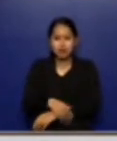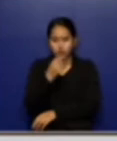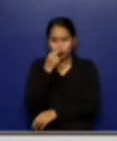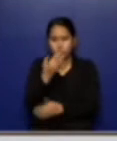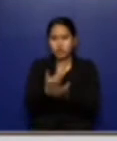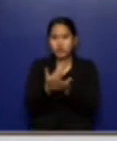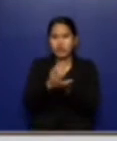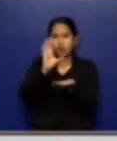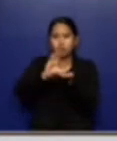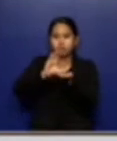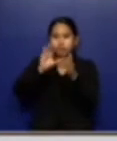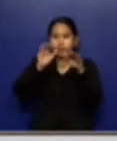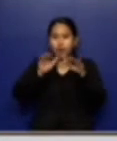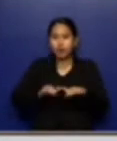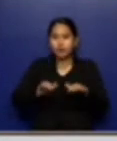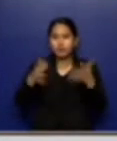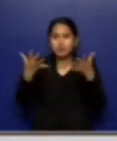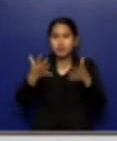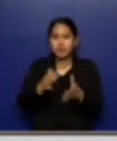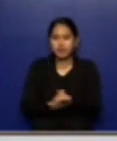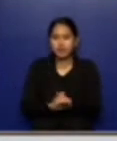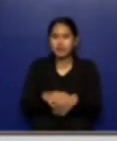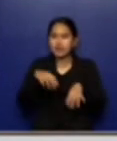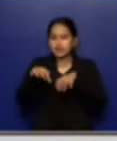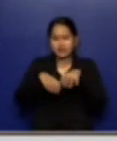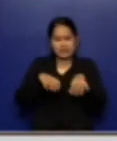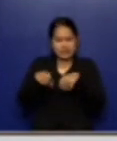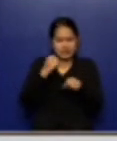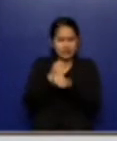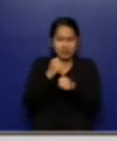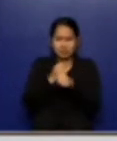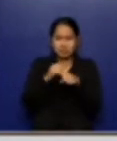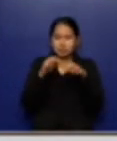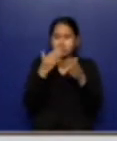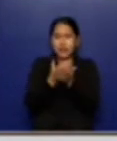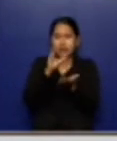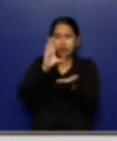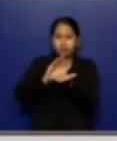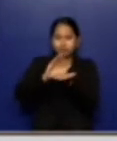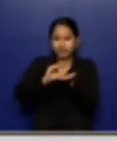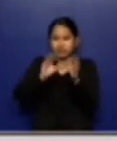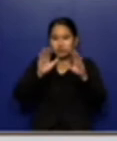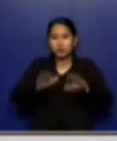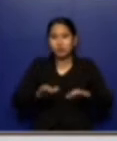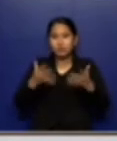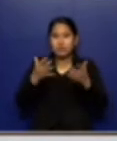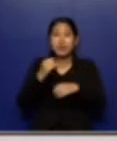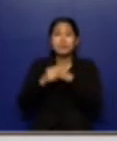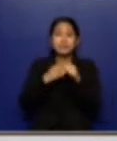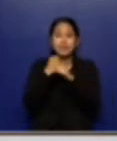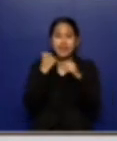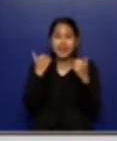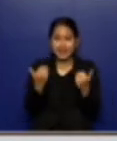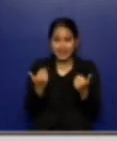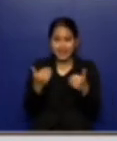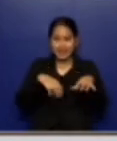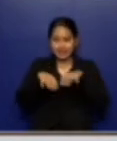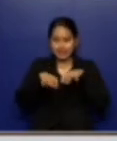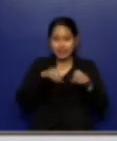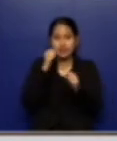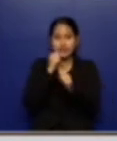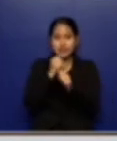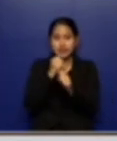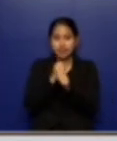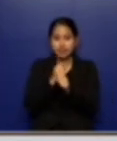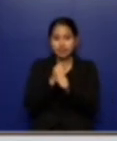ราไม่เคยลดเลยถึงแม้จะจัดแบบไหนนะครับอันนี้คือข้อสังเกตสำหรับปีนี้เป็นการจัด